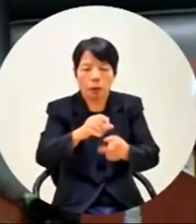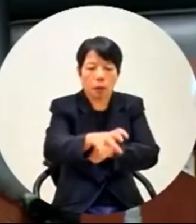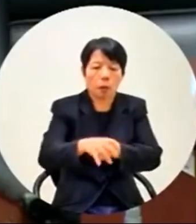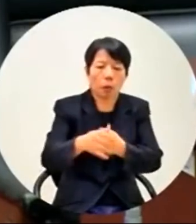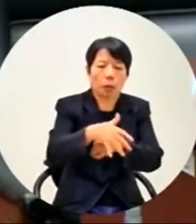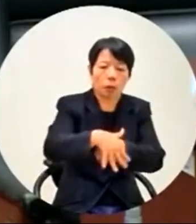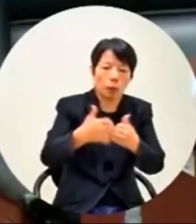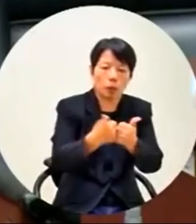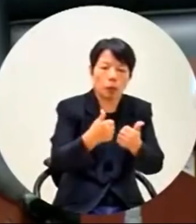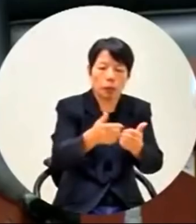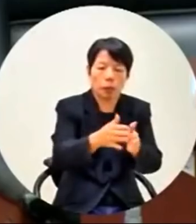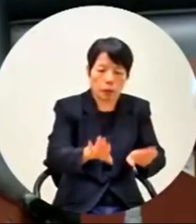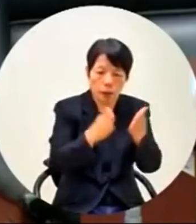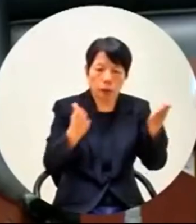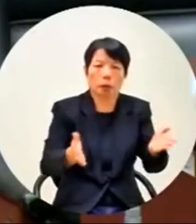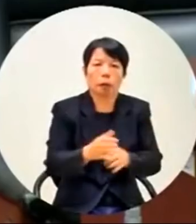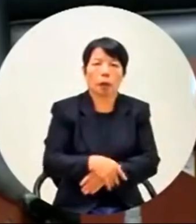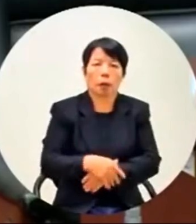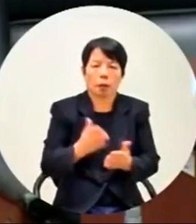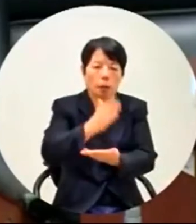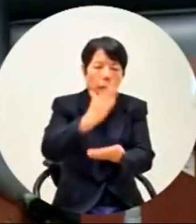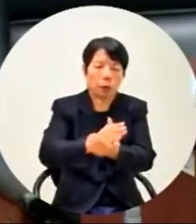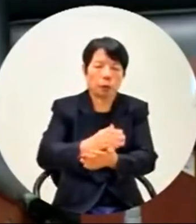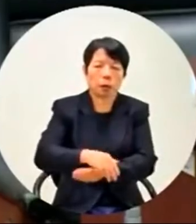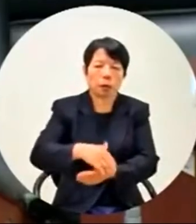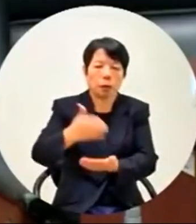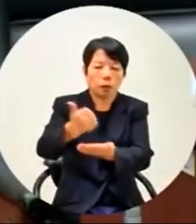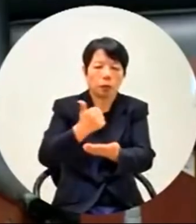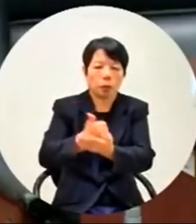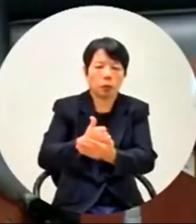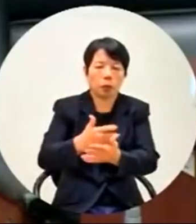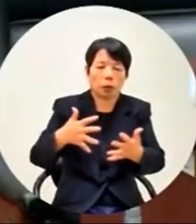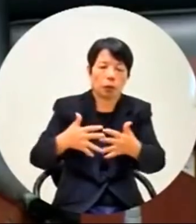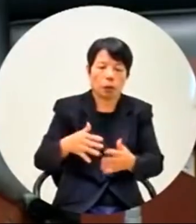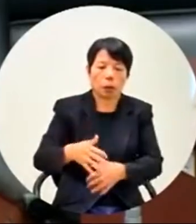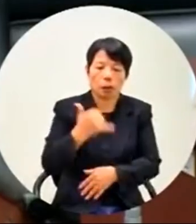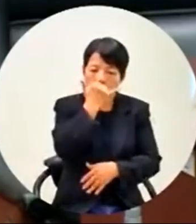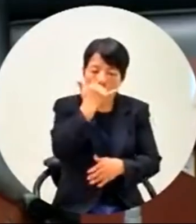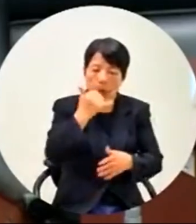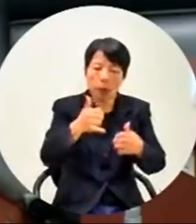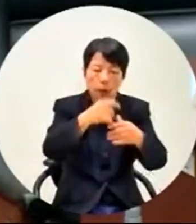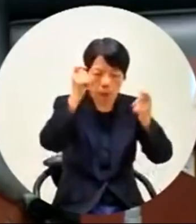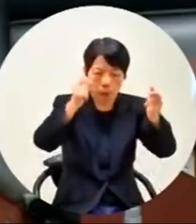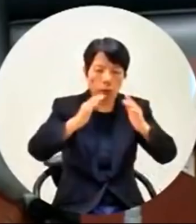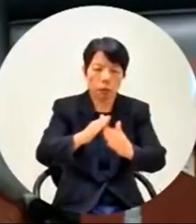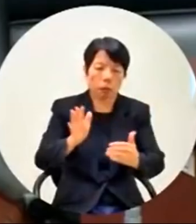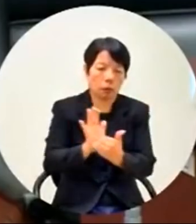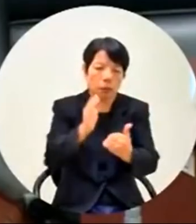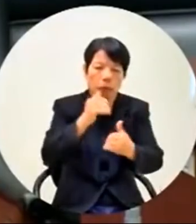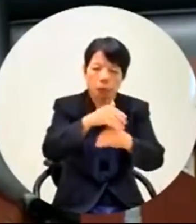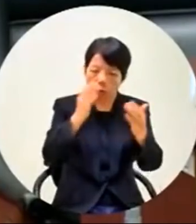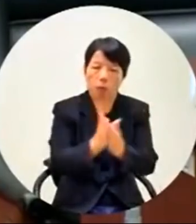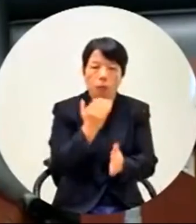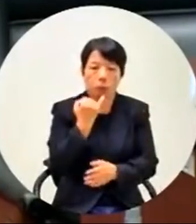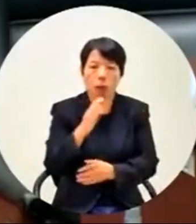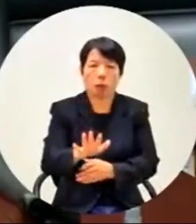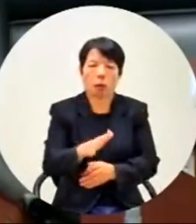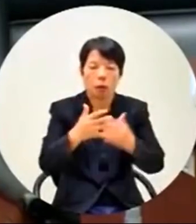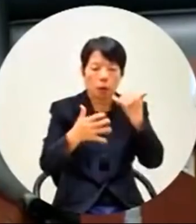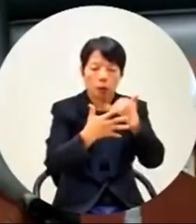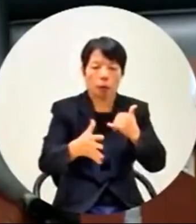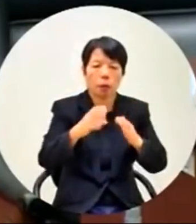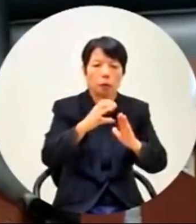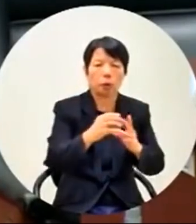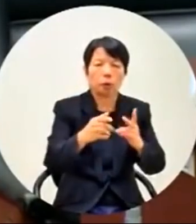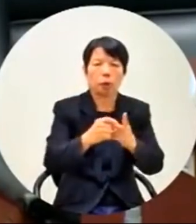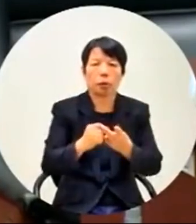做可以不禁止莱克多巴胺的部分，我们高雄市可不可以全面禁止这两个问题，可不可以请我们海洋局跟农业局一起